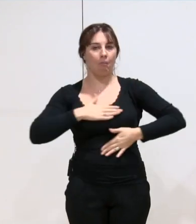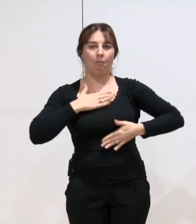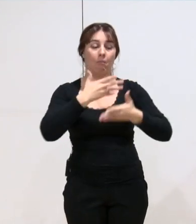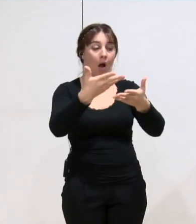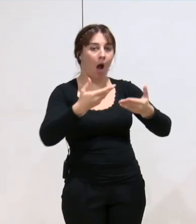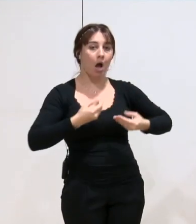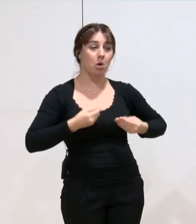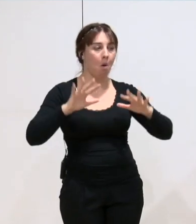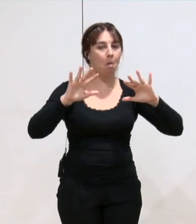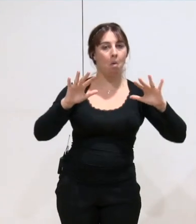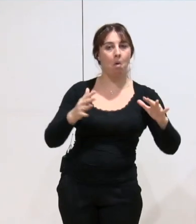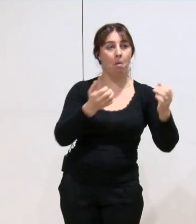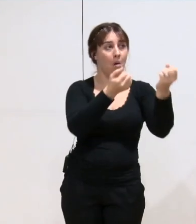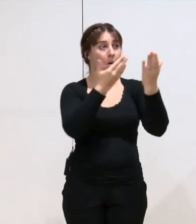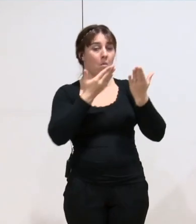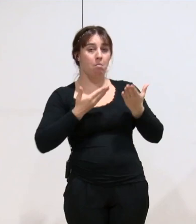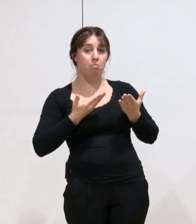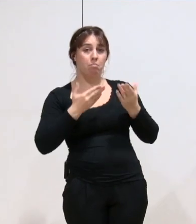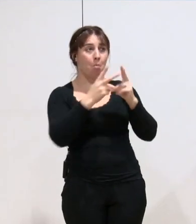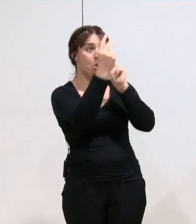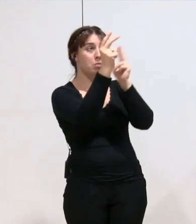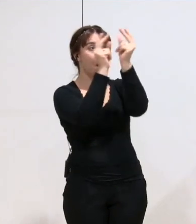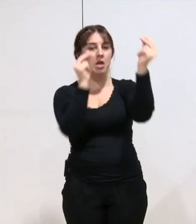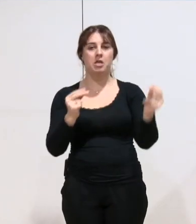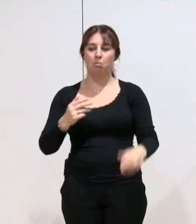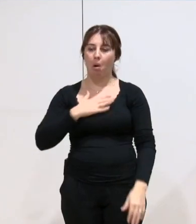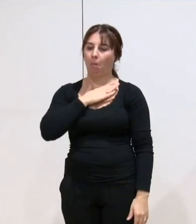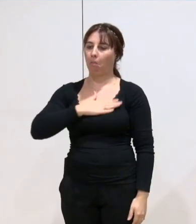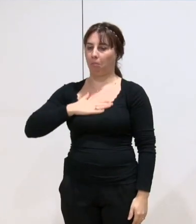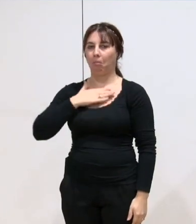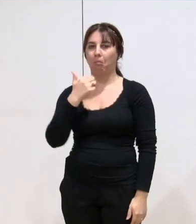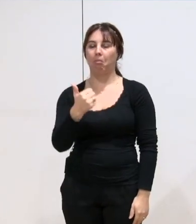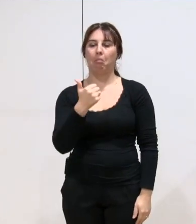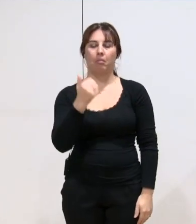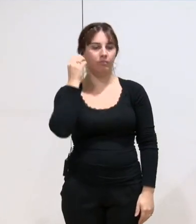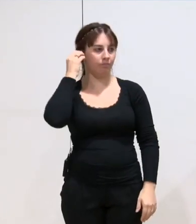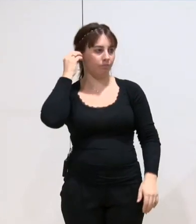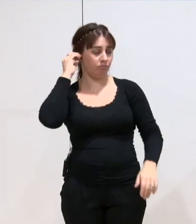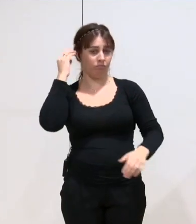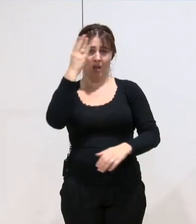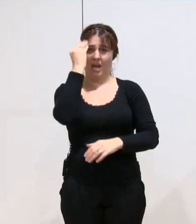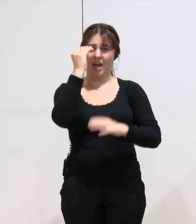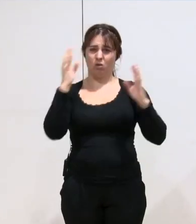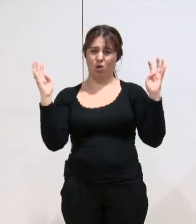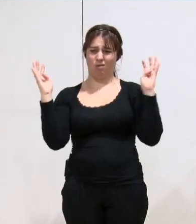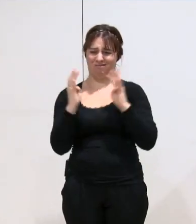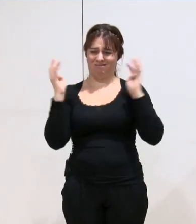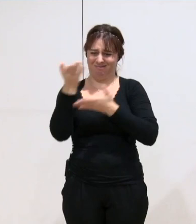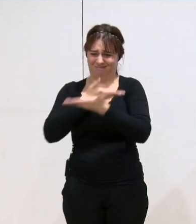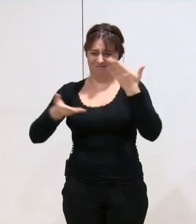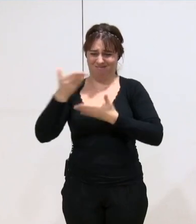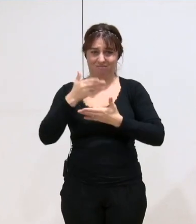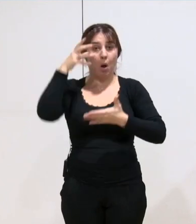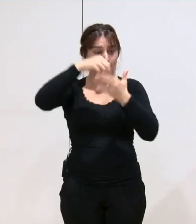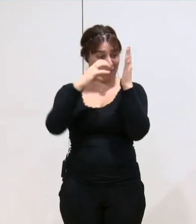d'accueil proposées par le Palais des Sports. Il y a eu des grandes soirées étudiantes, et encore une fois, il y en a une dans cette